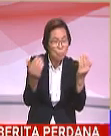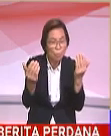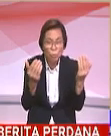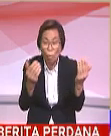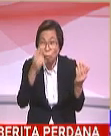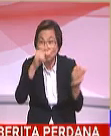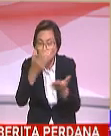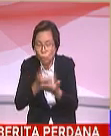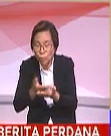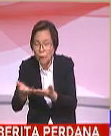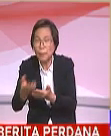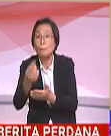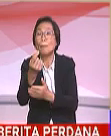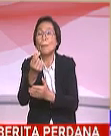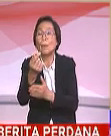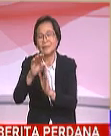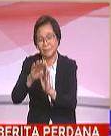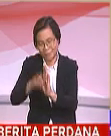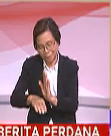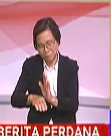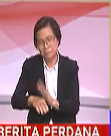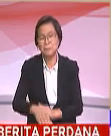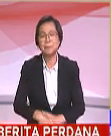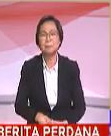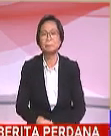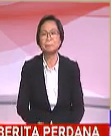barangan pada harga yang berpatutan.